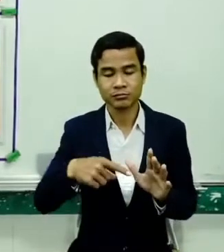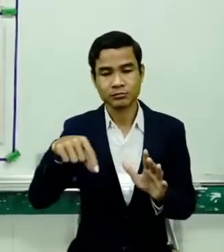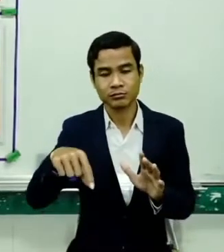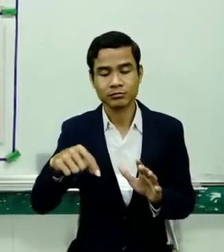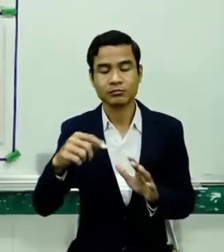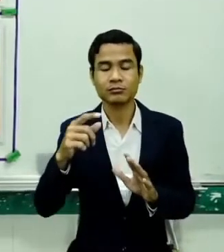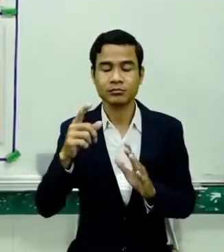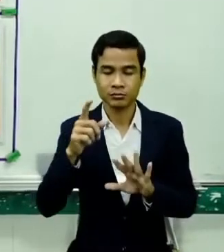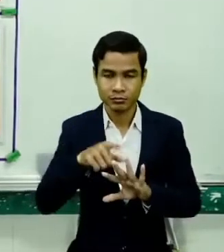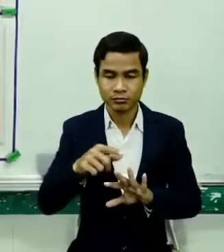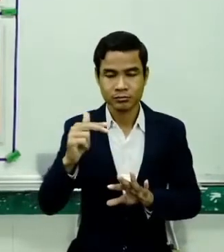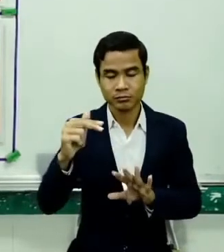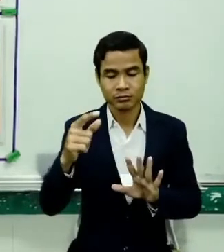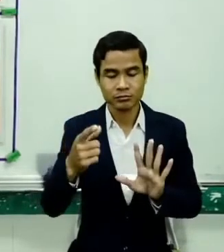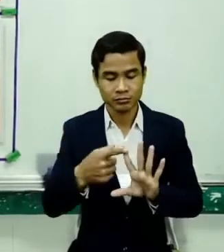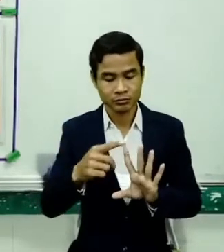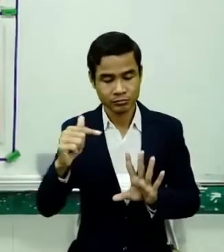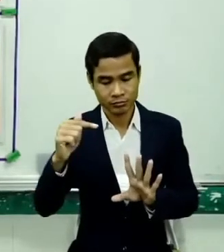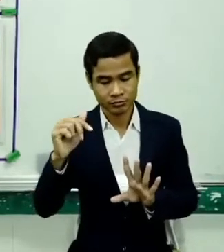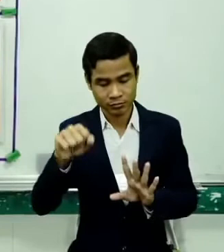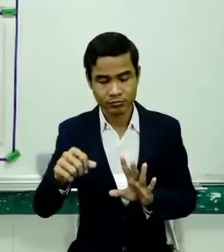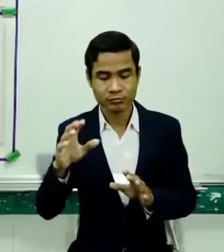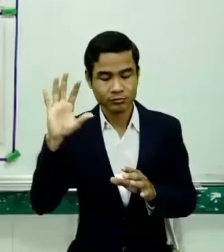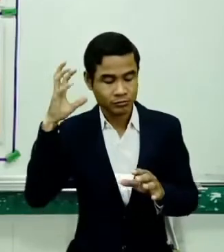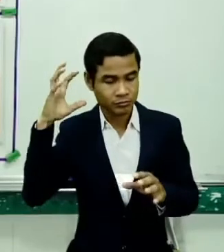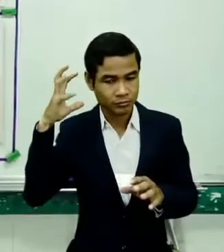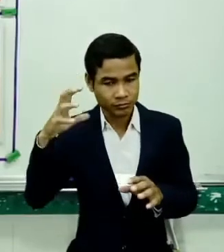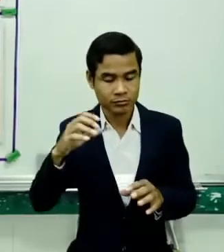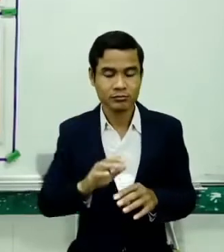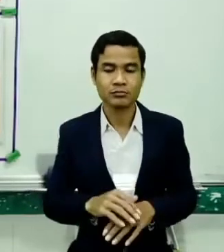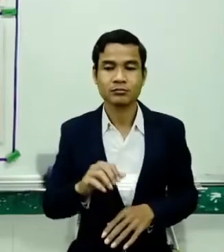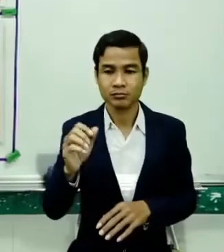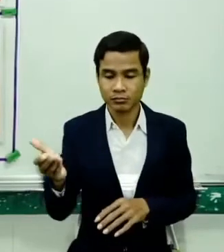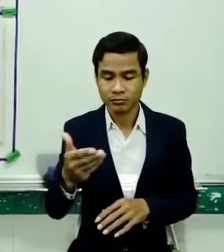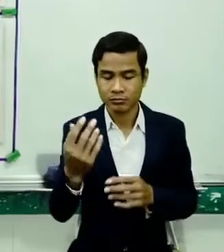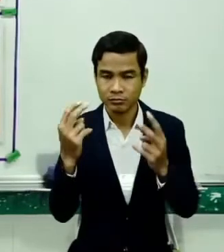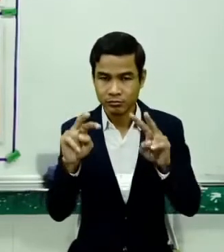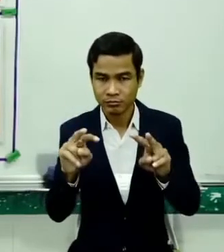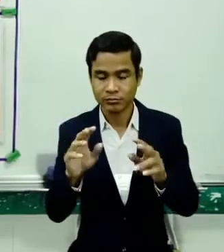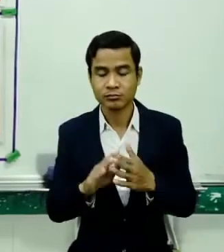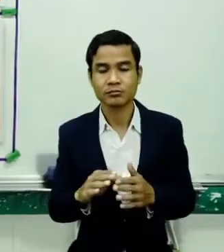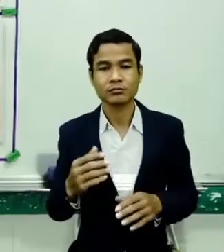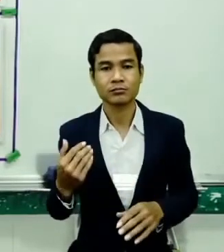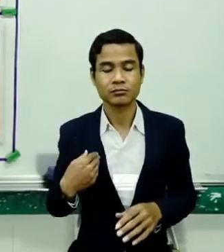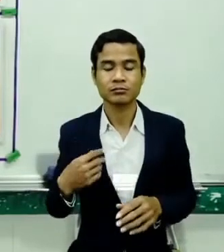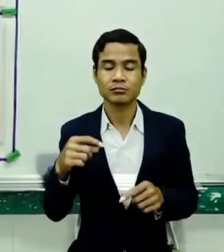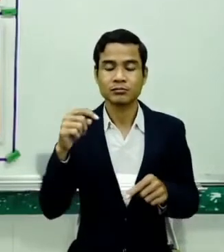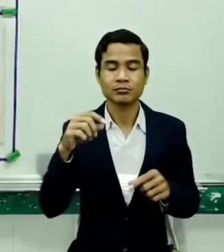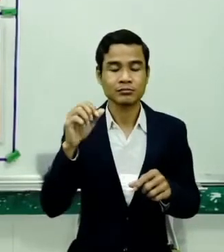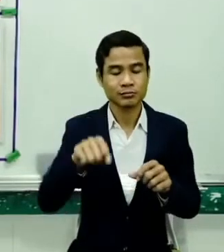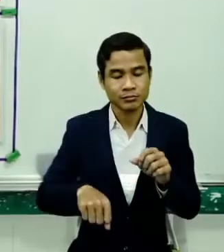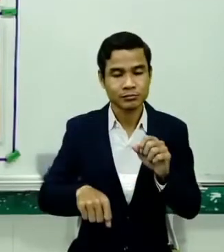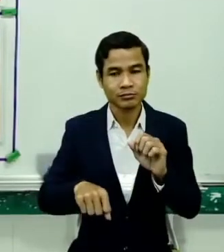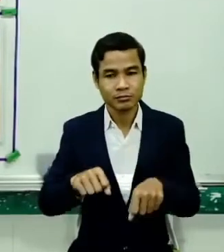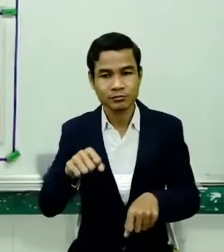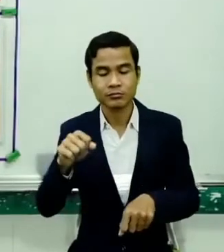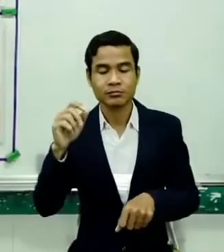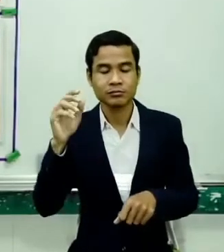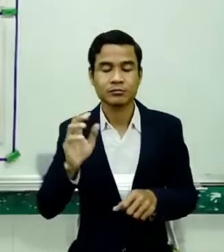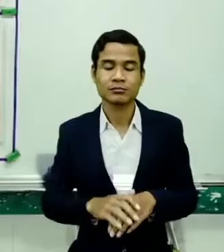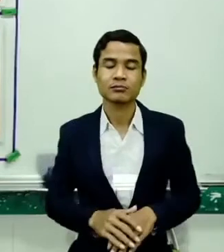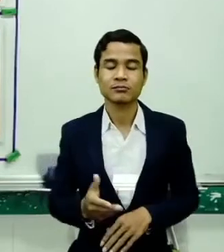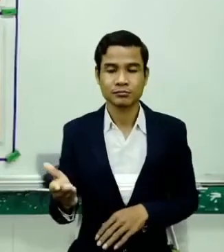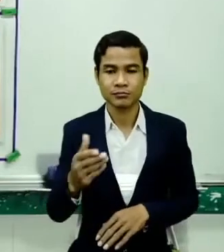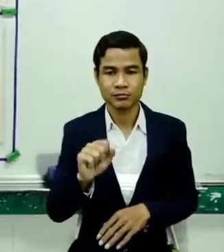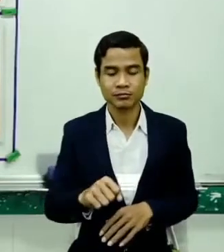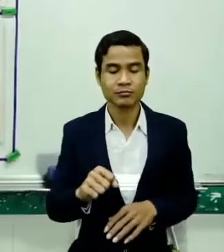ញនឹងគឺបានផ្ដោតទៅលើសិទ្ធរបស់កុមារអញ្ចឹងសូមមើលអ្នកគ្រូមួយចប់ហើយអ្នកគ្រូនឹងឲ្យកូនកូនធ្វើមួយអ្ន